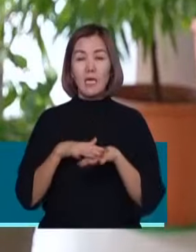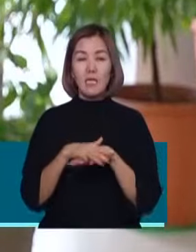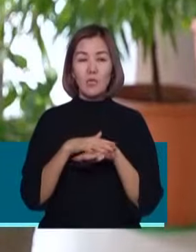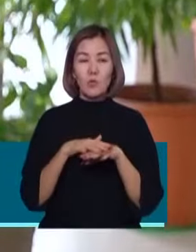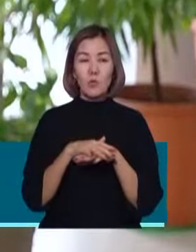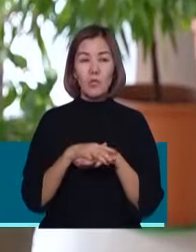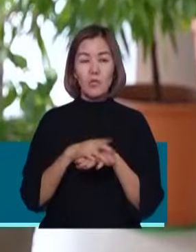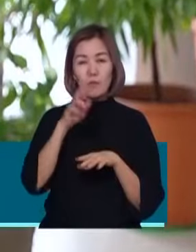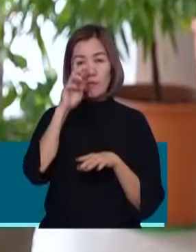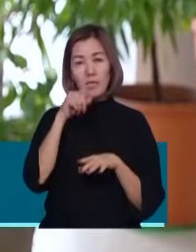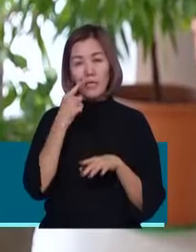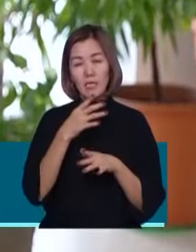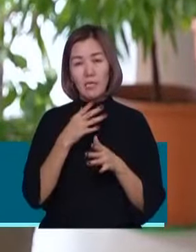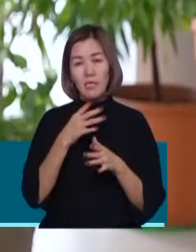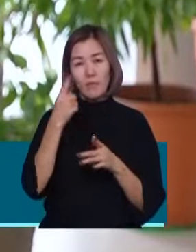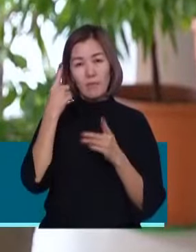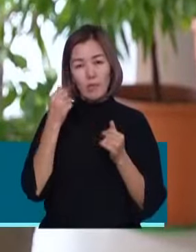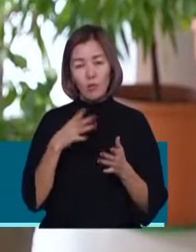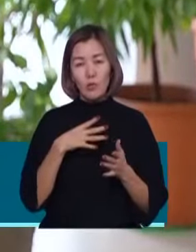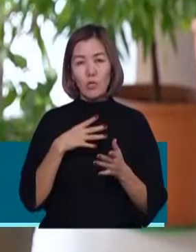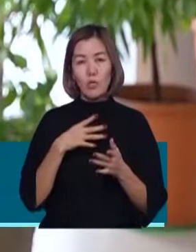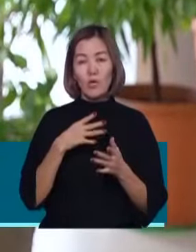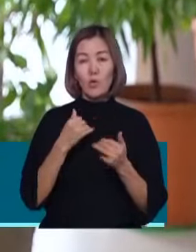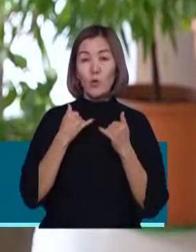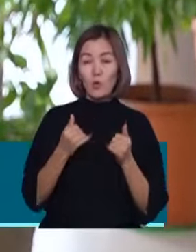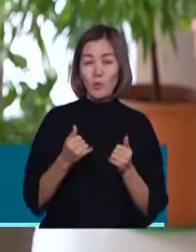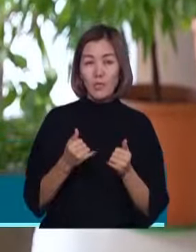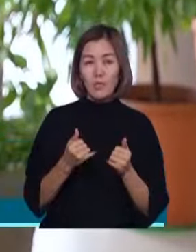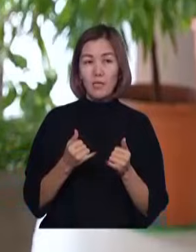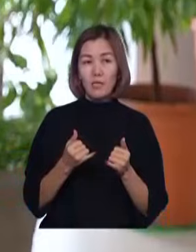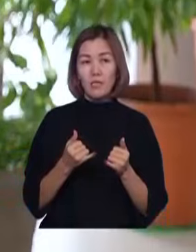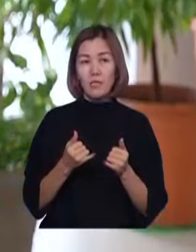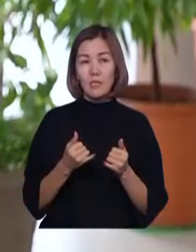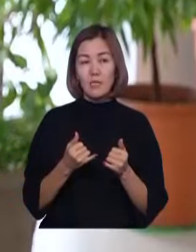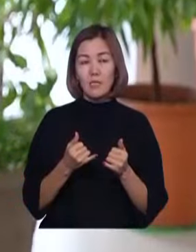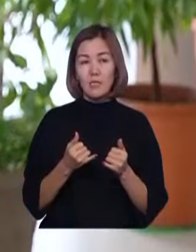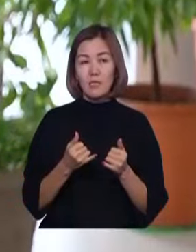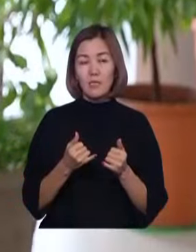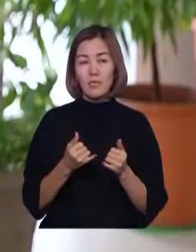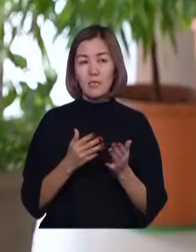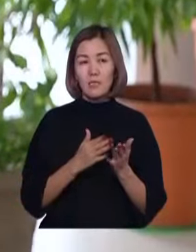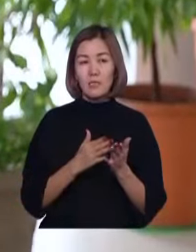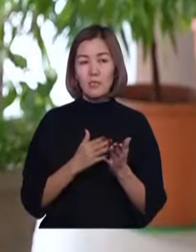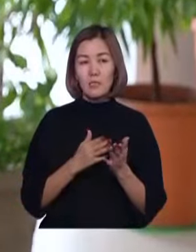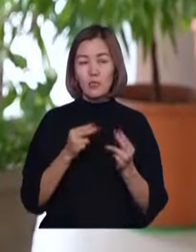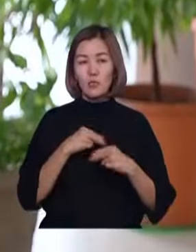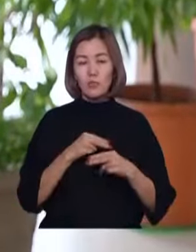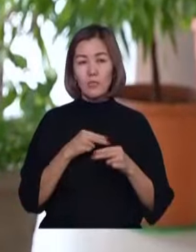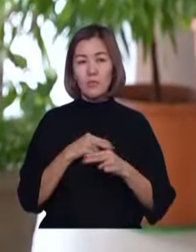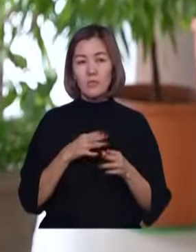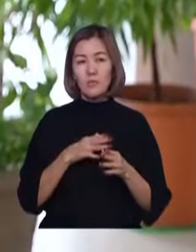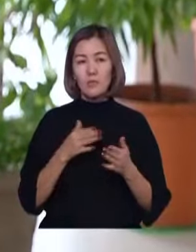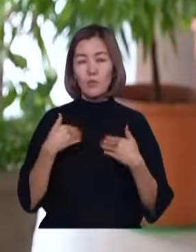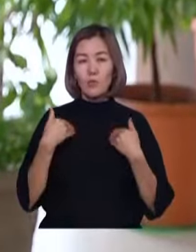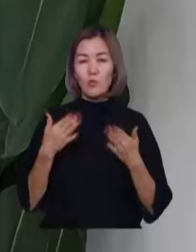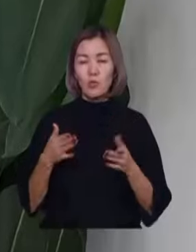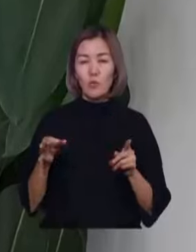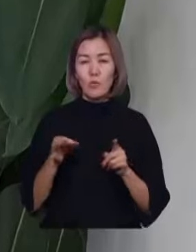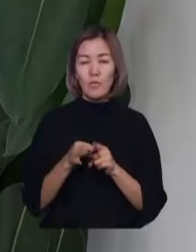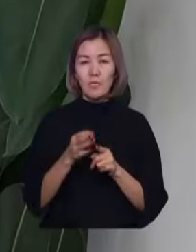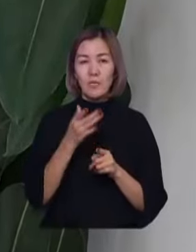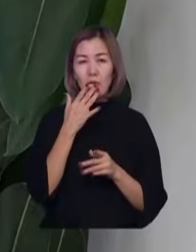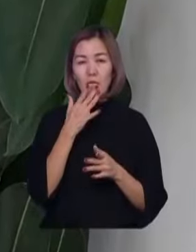өкілдерінің жаңа мемлекеттік тілдің қолданыс аясында жасап жатқан осы сала бойынша жасап жатқан жұмыстарын көрсету мақсатында